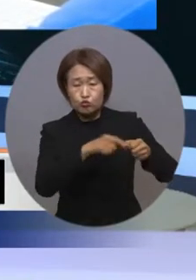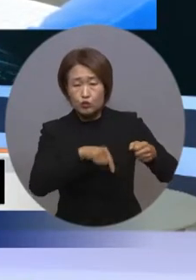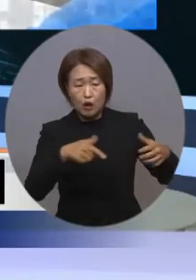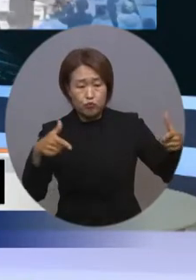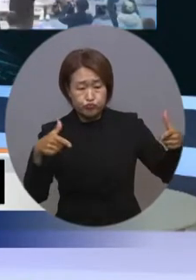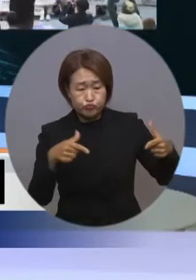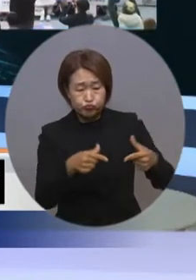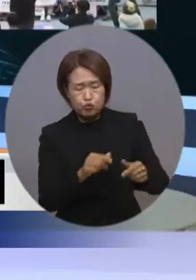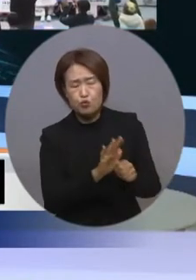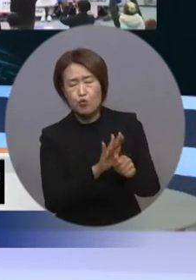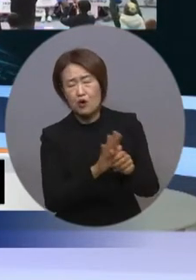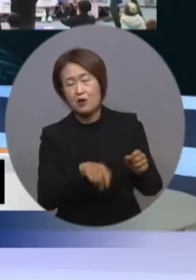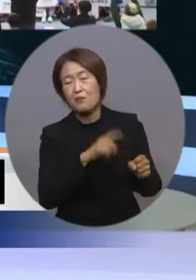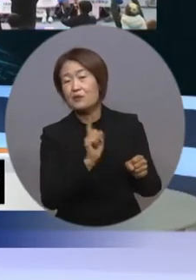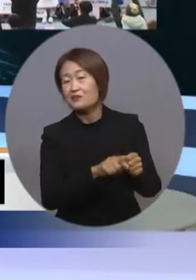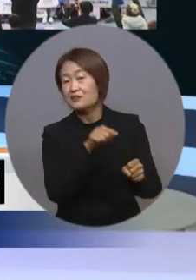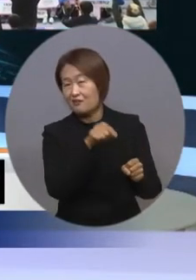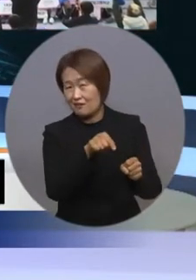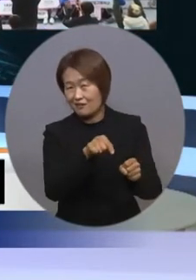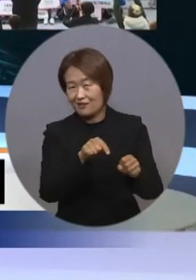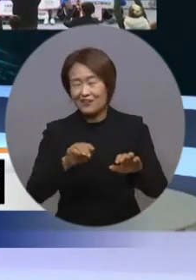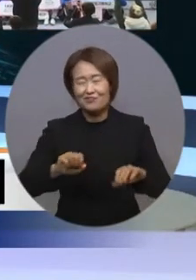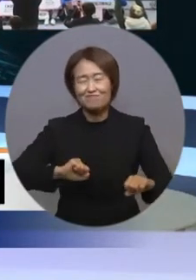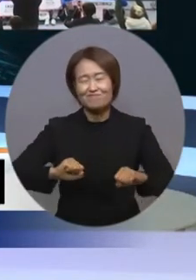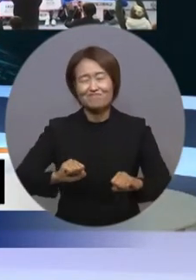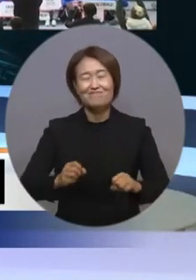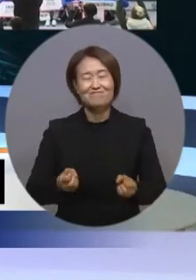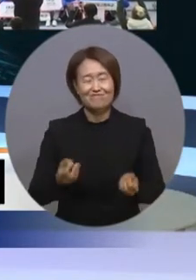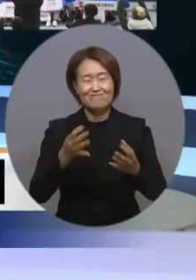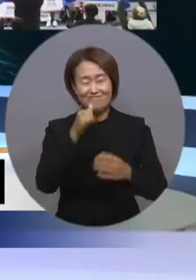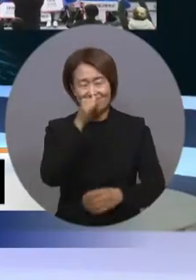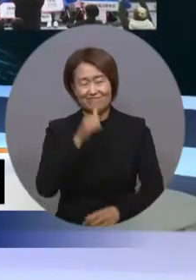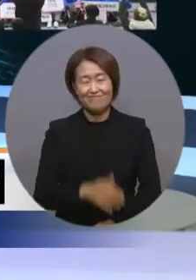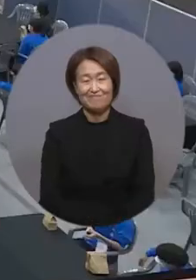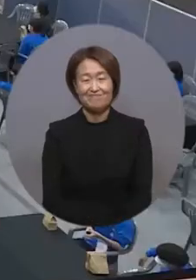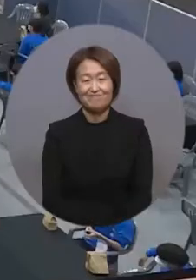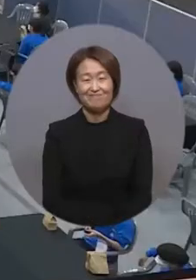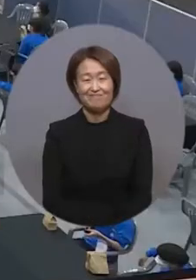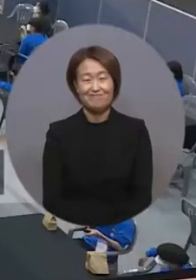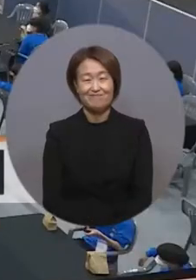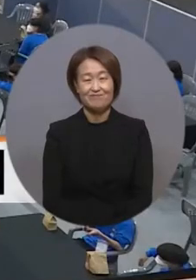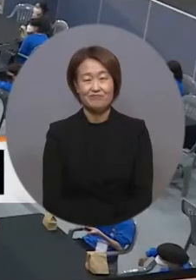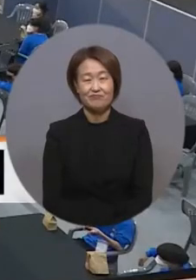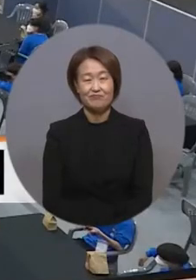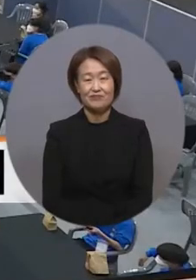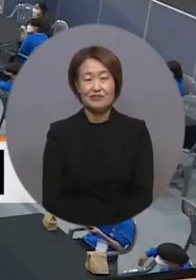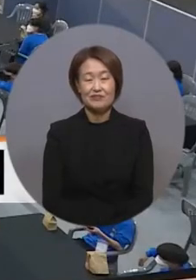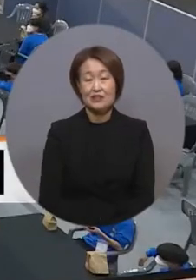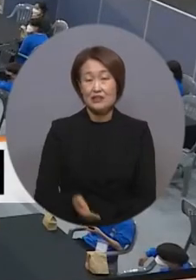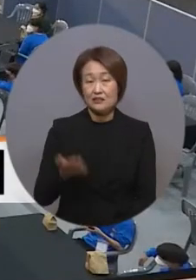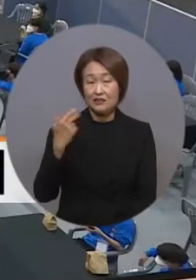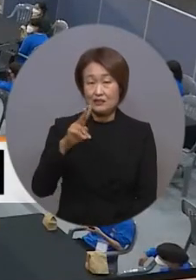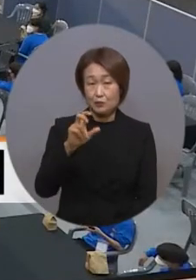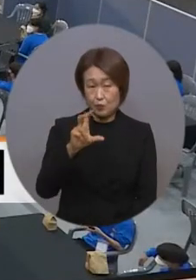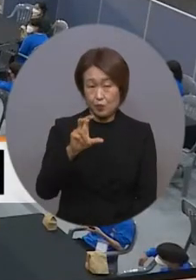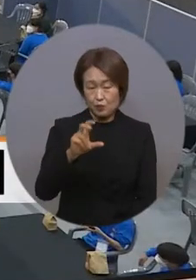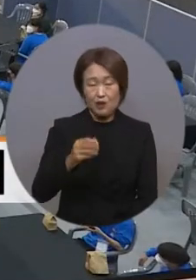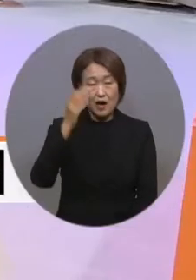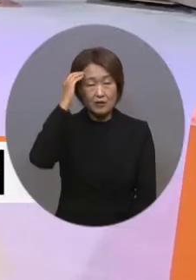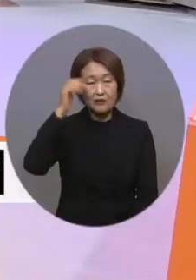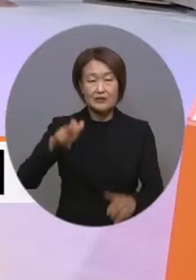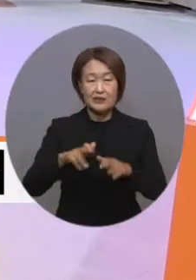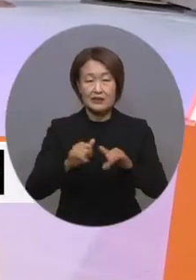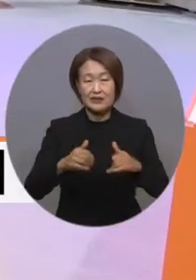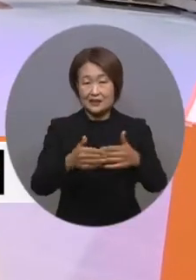미션을 해결해 나가는 청소년들을 박성현 기자가 만나봤습니다. 지난 25일 한국장애인단체